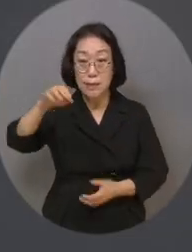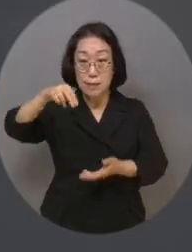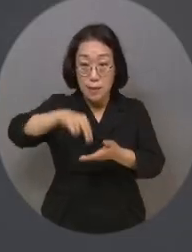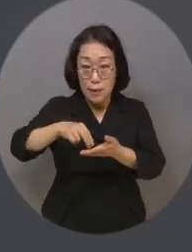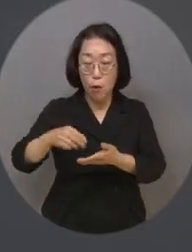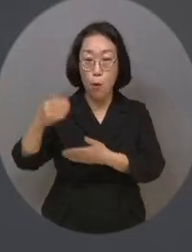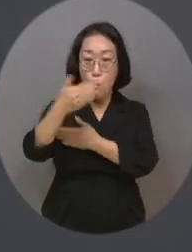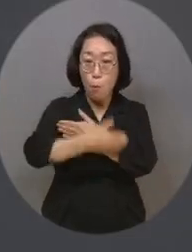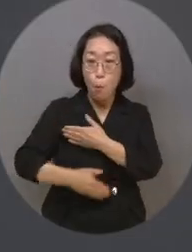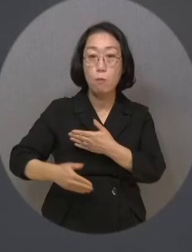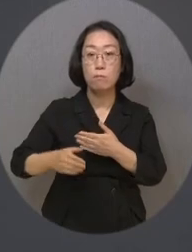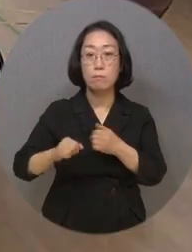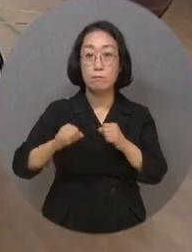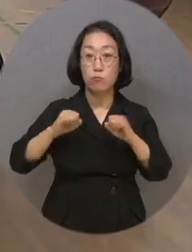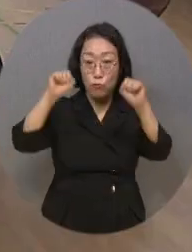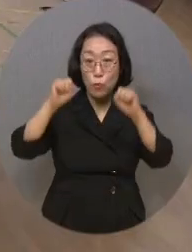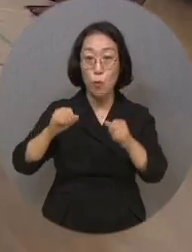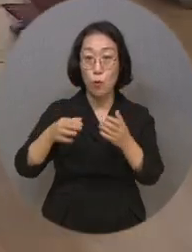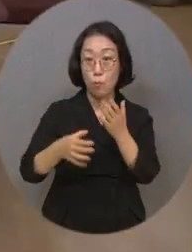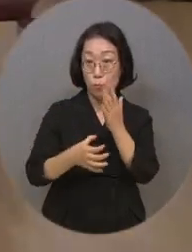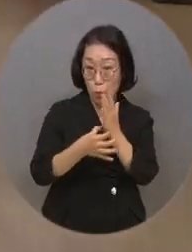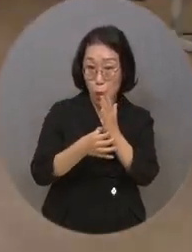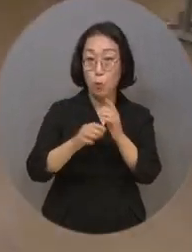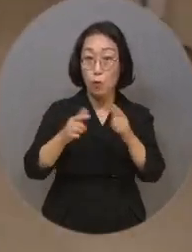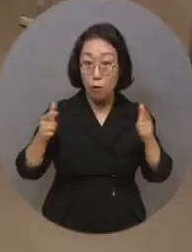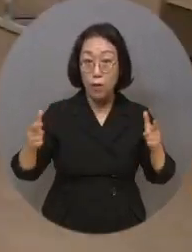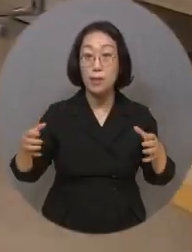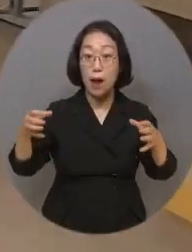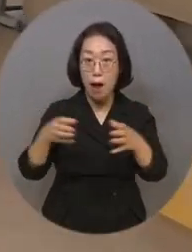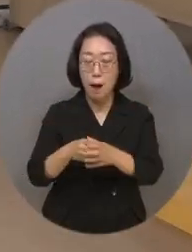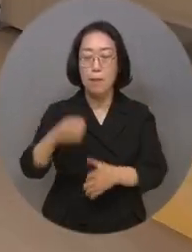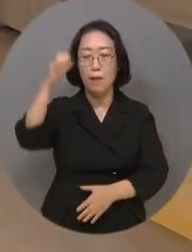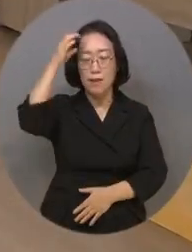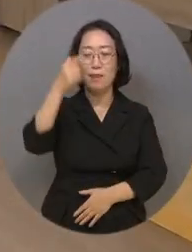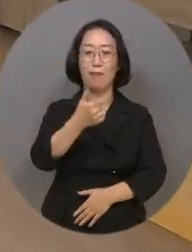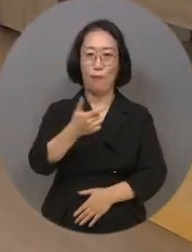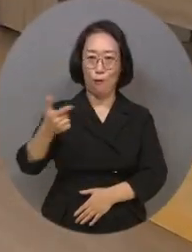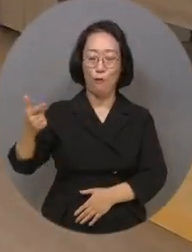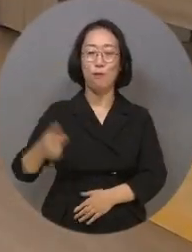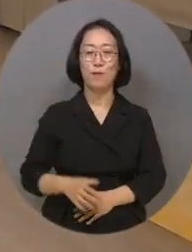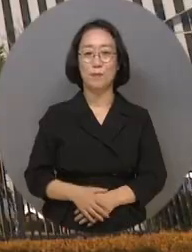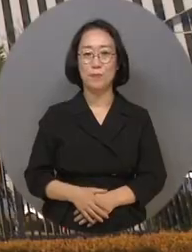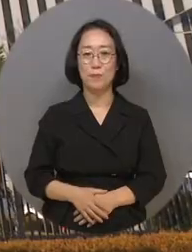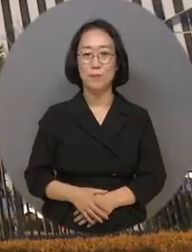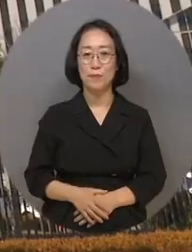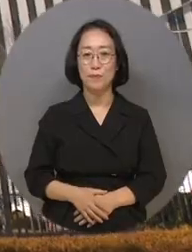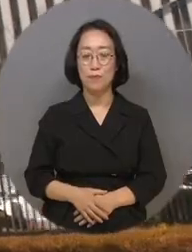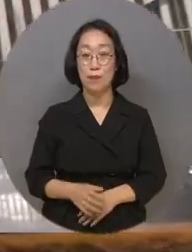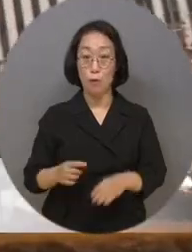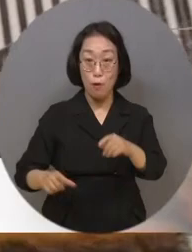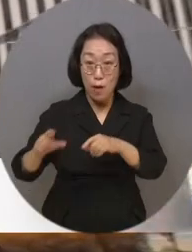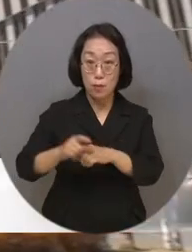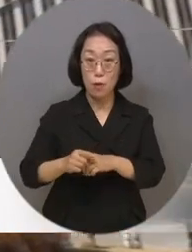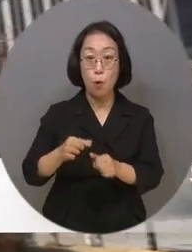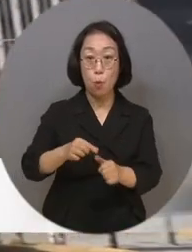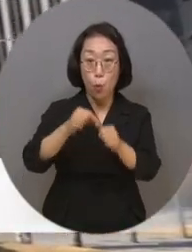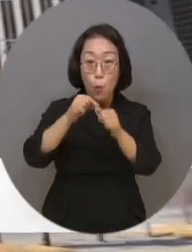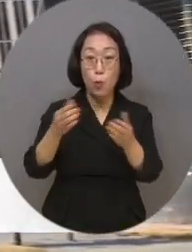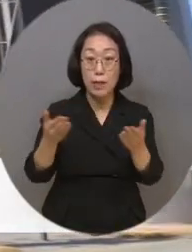등 원활한 체육환경을 위한 예산도 포함되면서 많은 기대를 모으고 있습니다 이밖에도